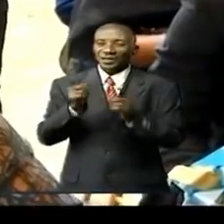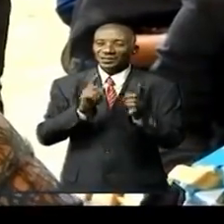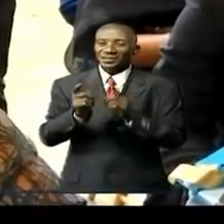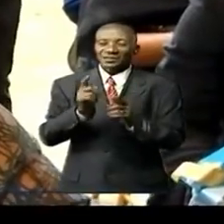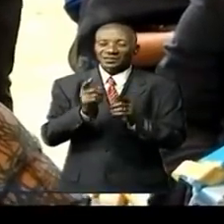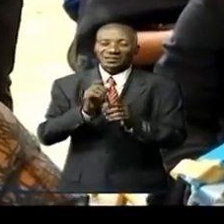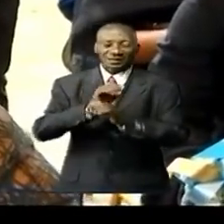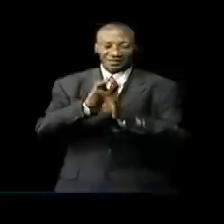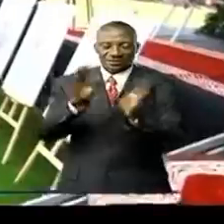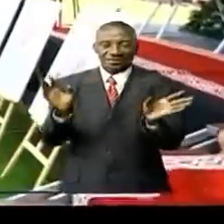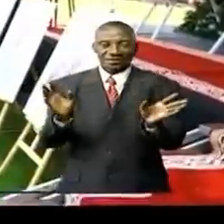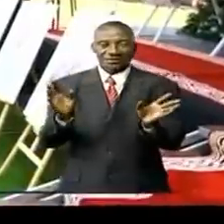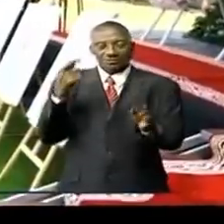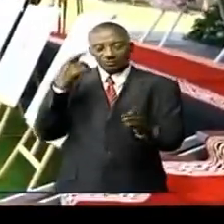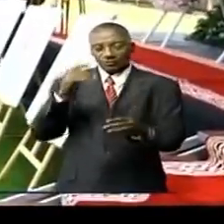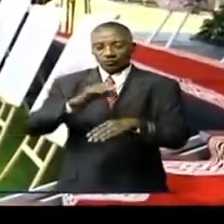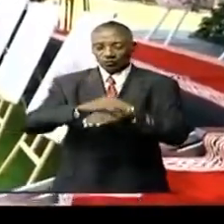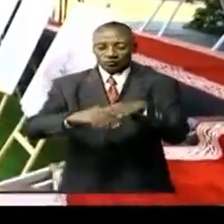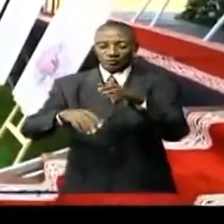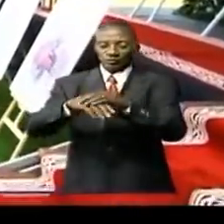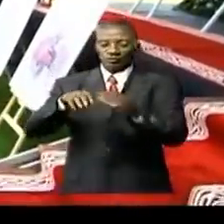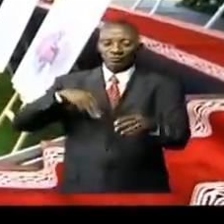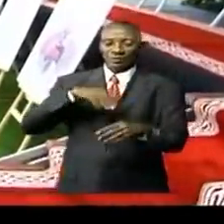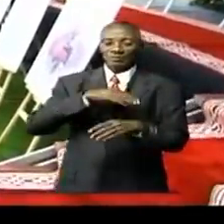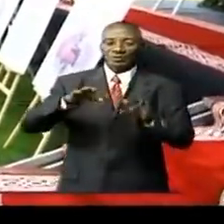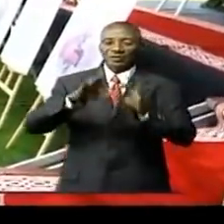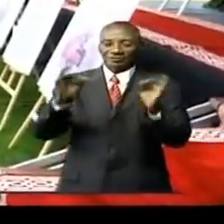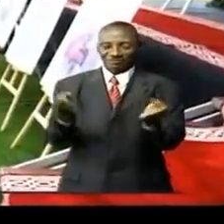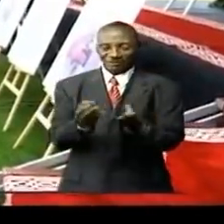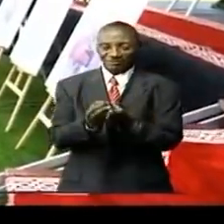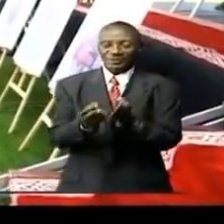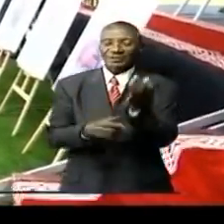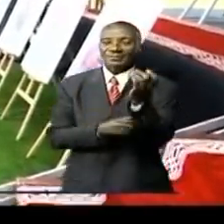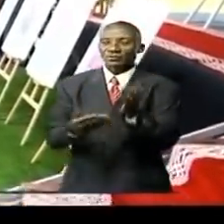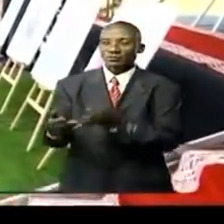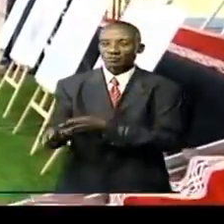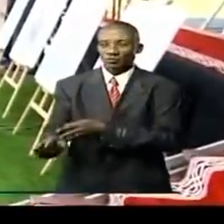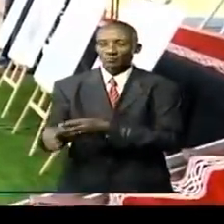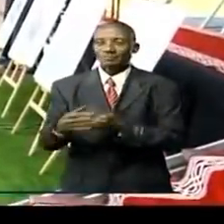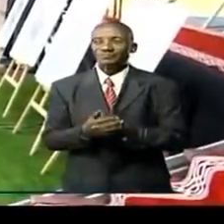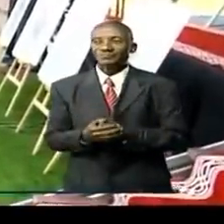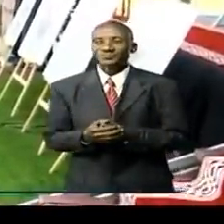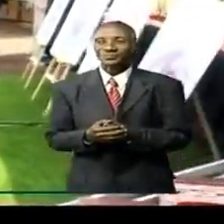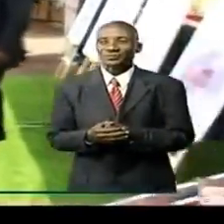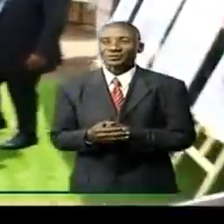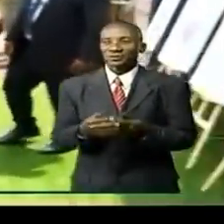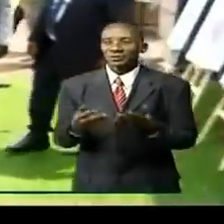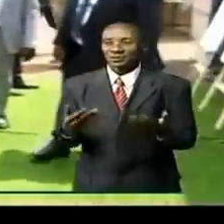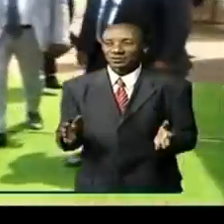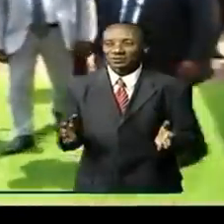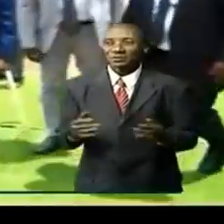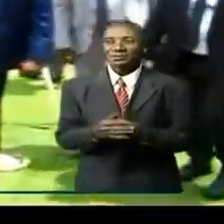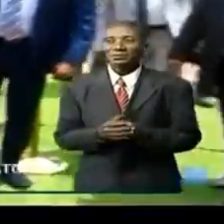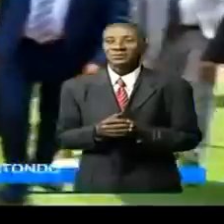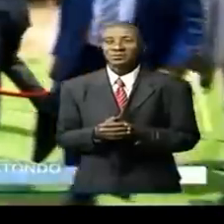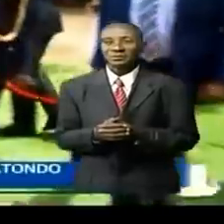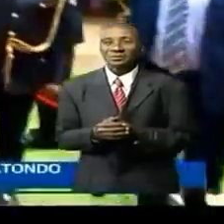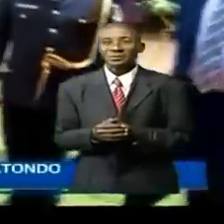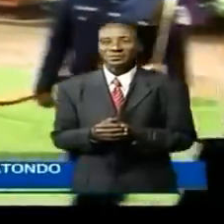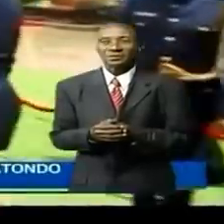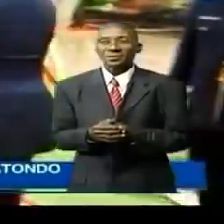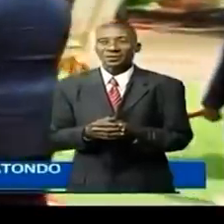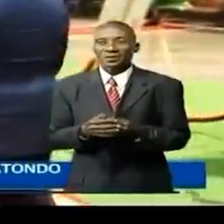marqués par ce drame. Après cet hommage, le cortège funèbre s'est ébranlé vers la périphérie ouest de la